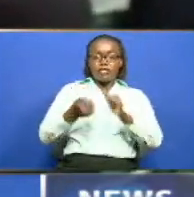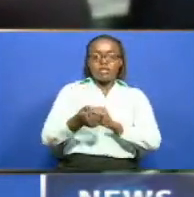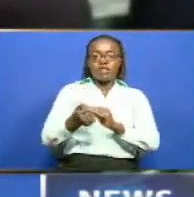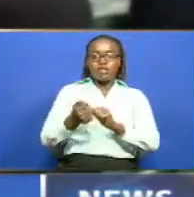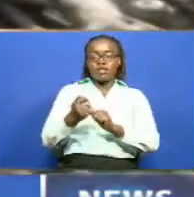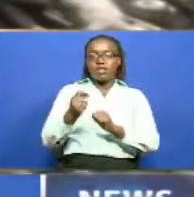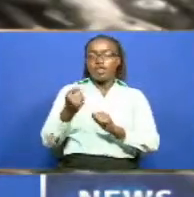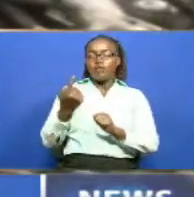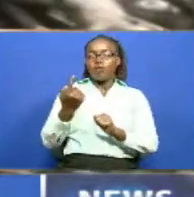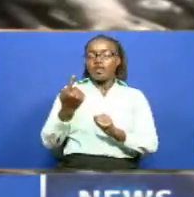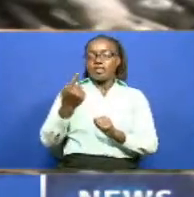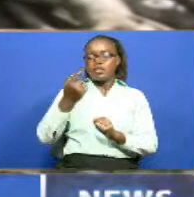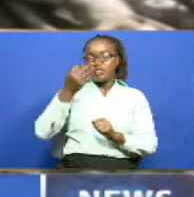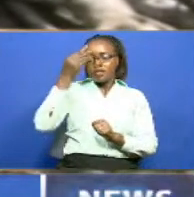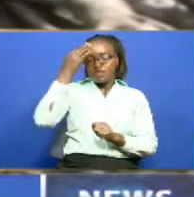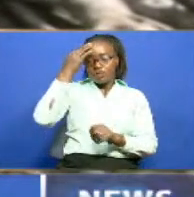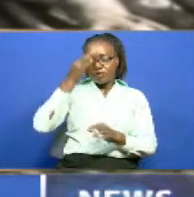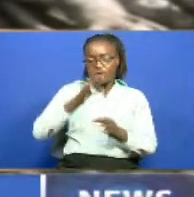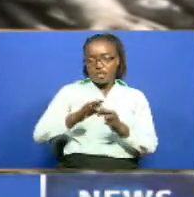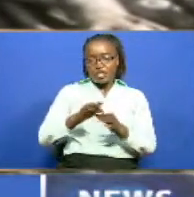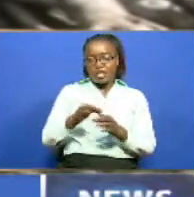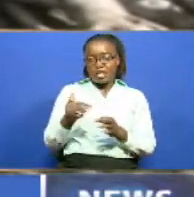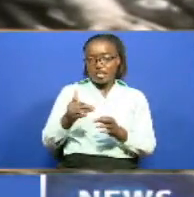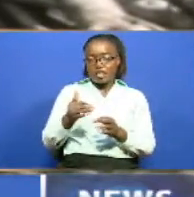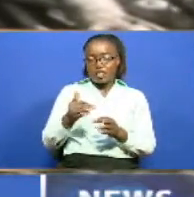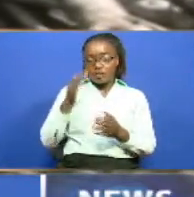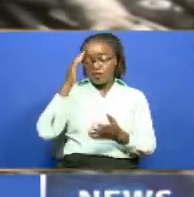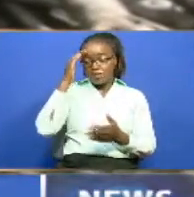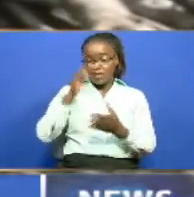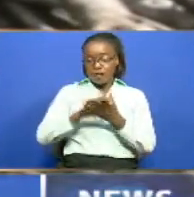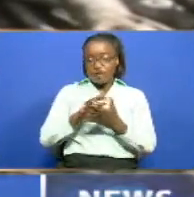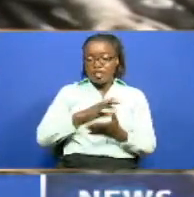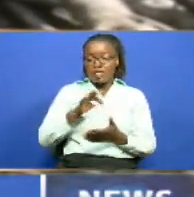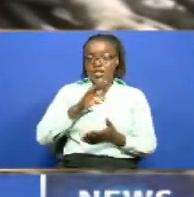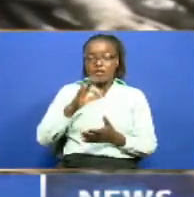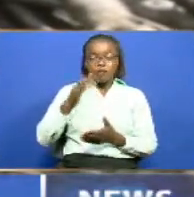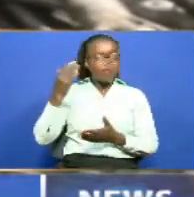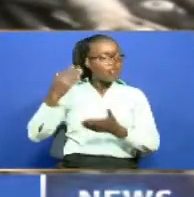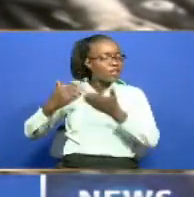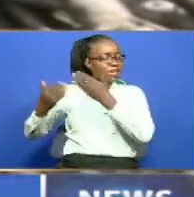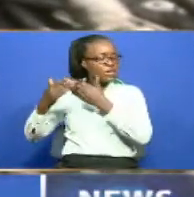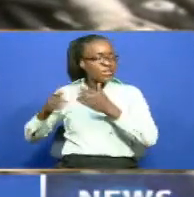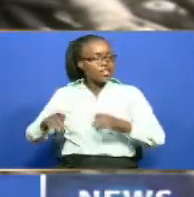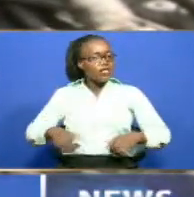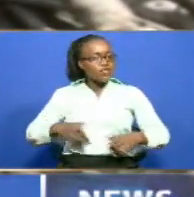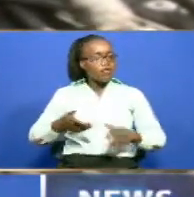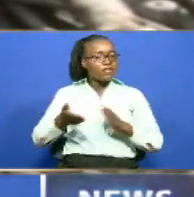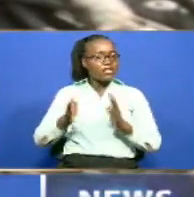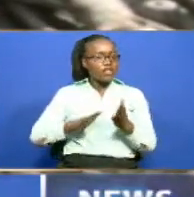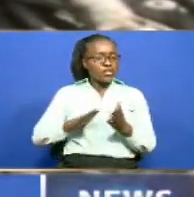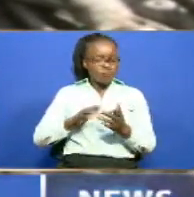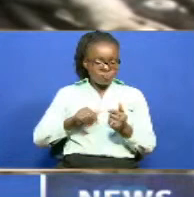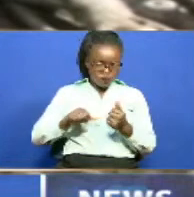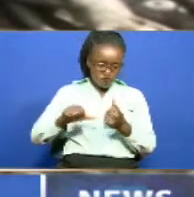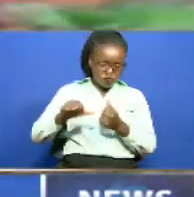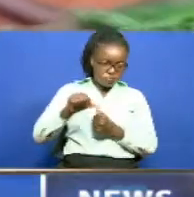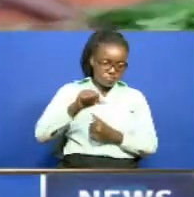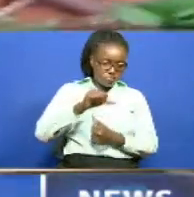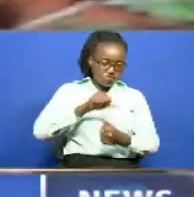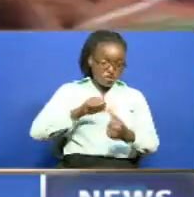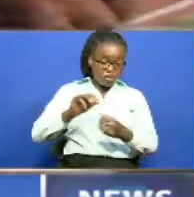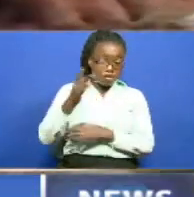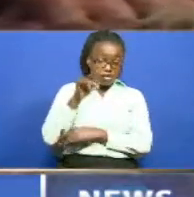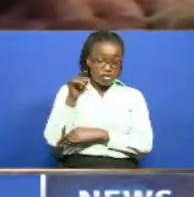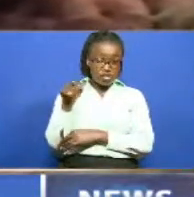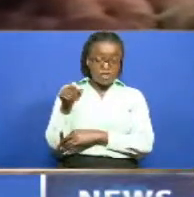sex. Others believe spirits of the ancestors and the living dead hover around this tree. Mugumo